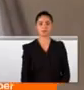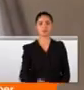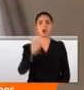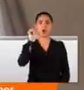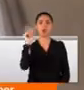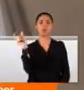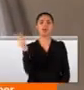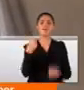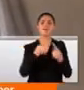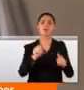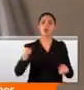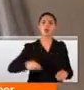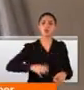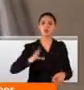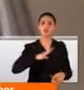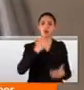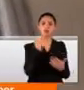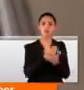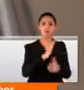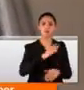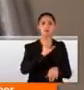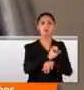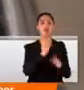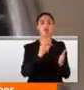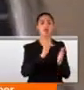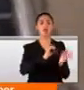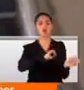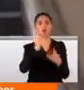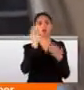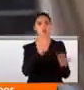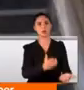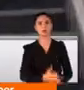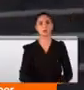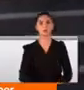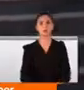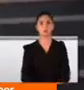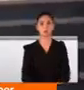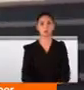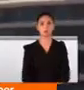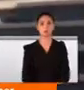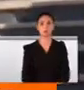11 ayrı suçtan kaydı bulunan hırsız tutuklanarak cezaevine gönderildi.